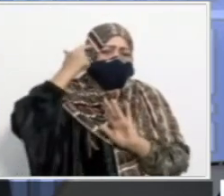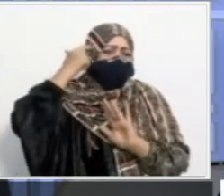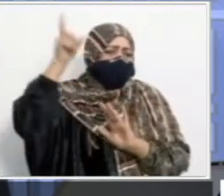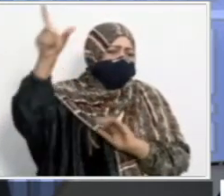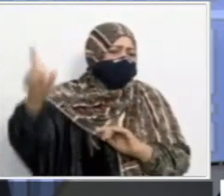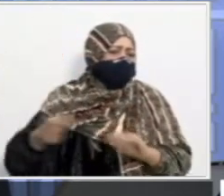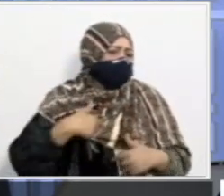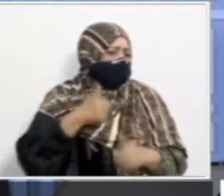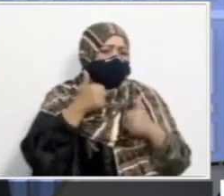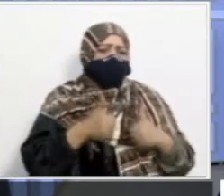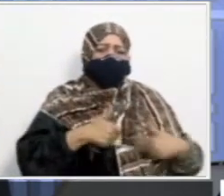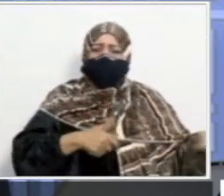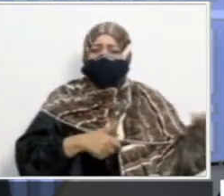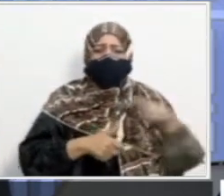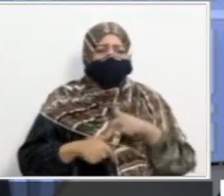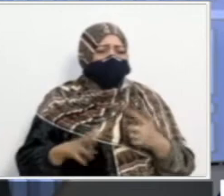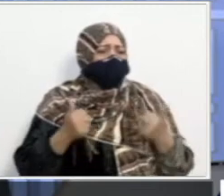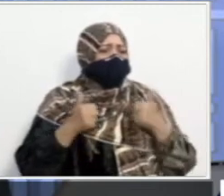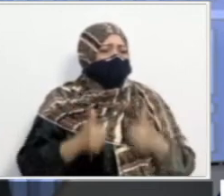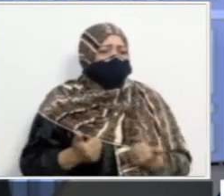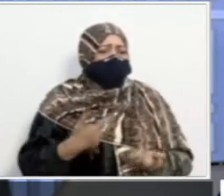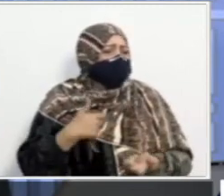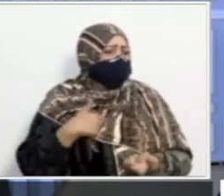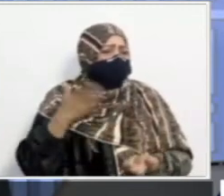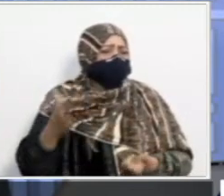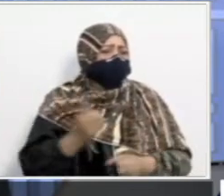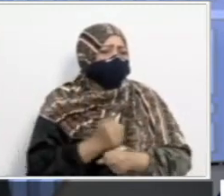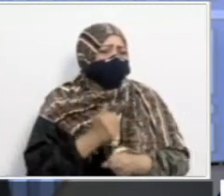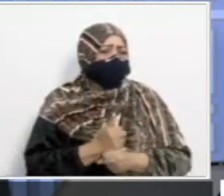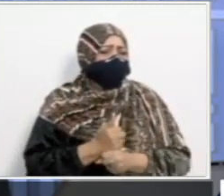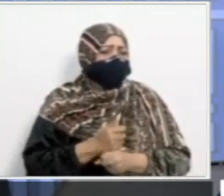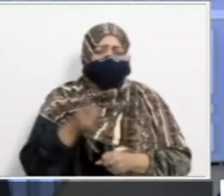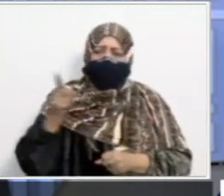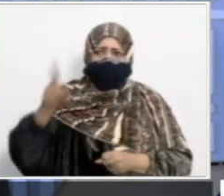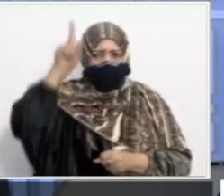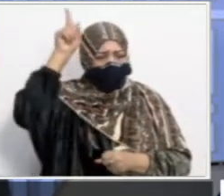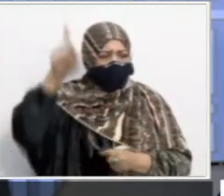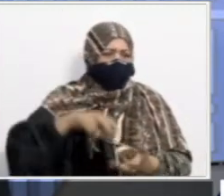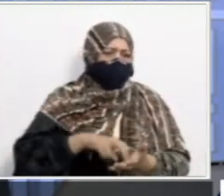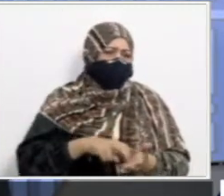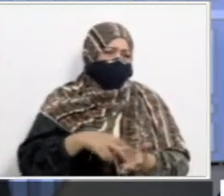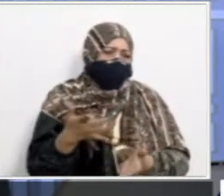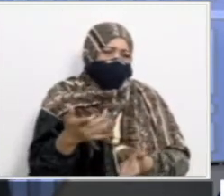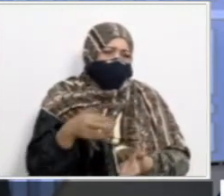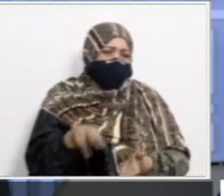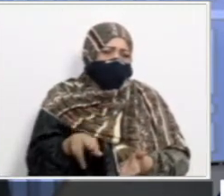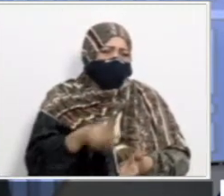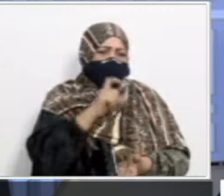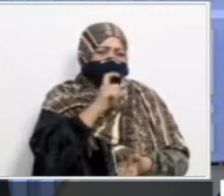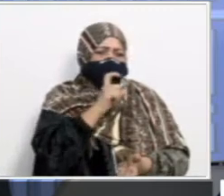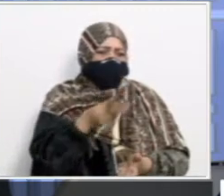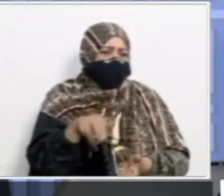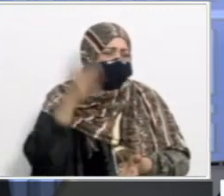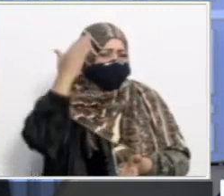واجبنا؟ اولا الواجب عليه هو ان يتقي الله في رحمه وان يعني يعاملهم كما امر الله سبحانه